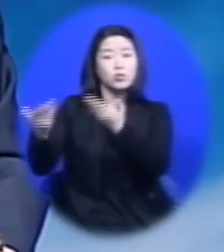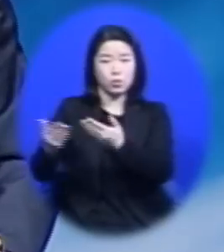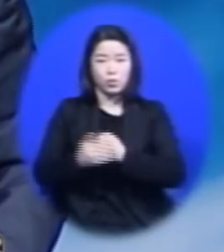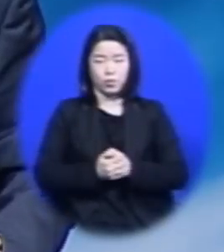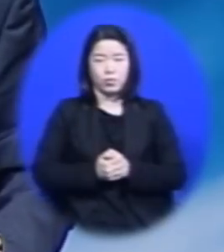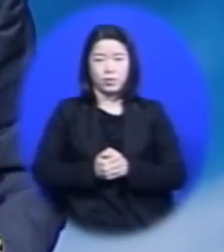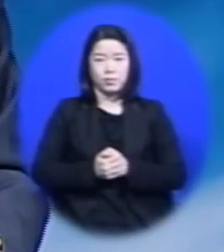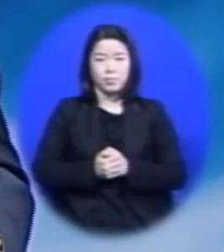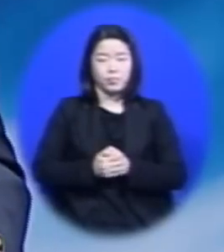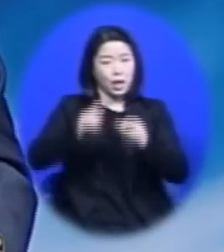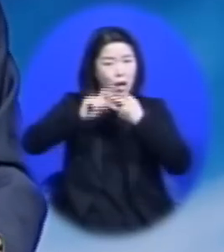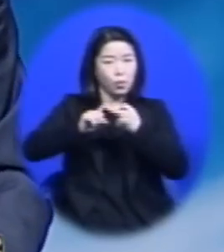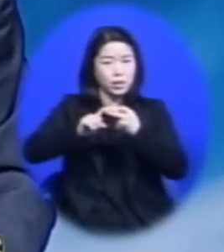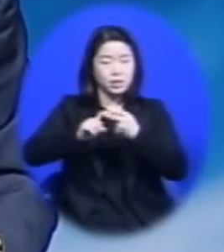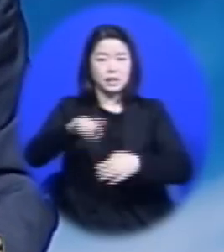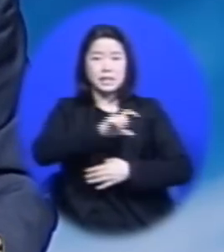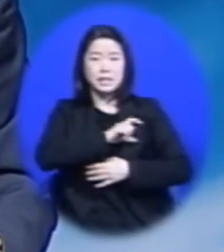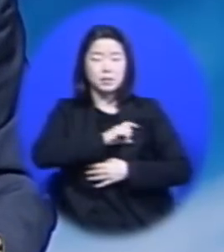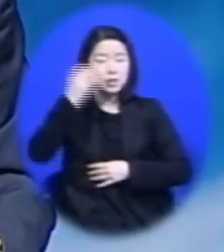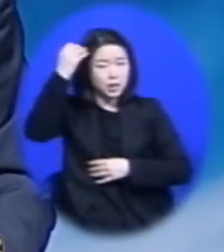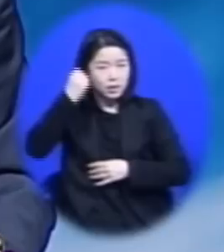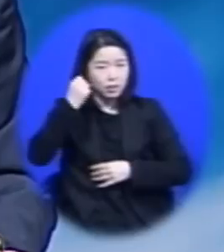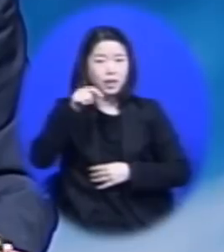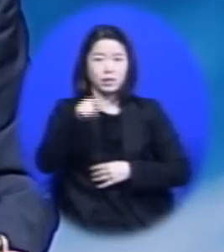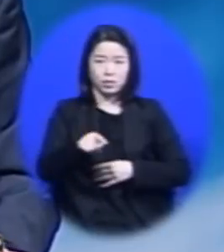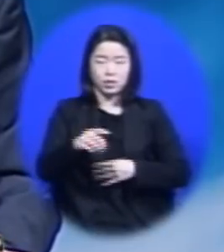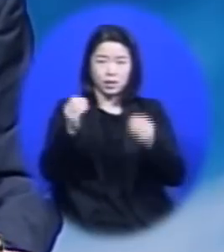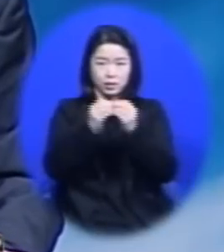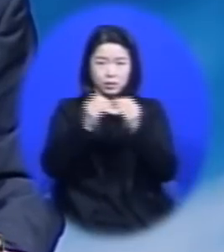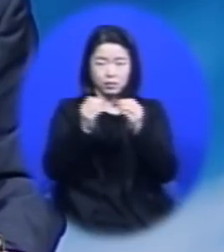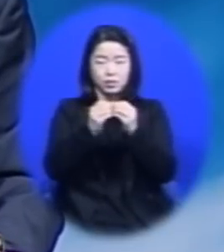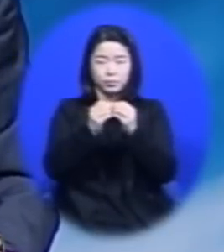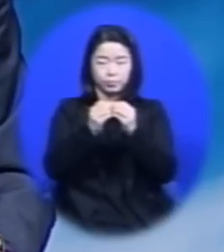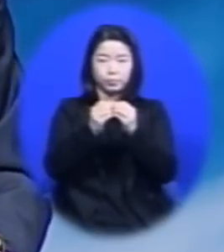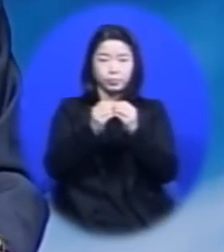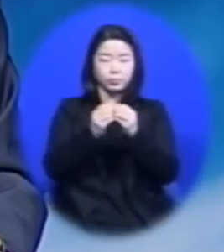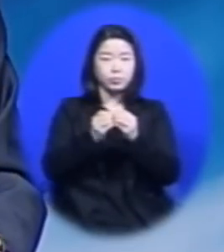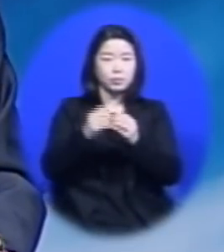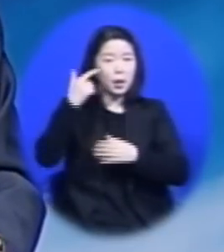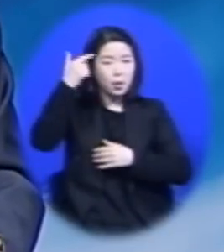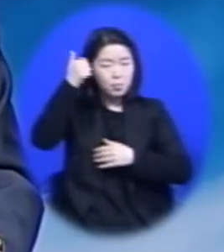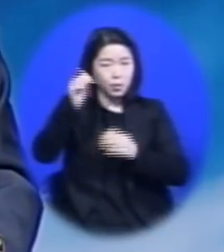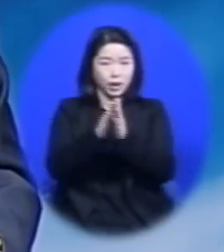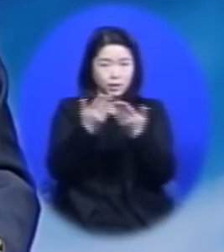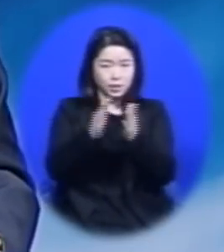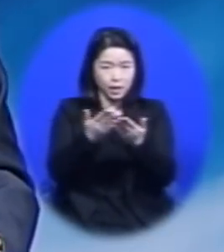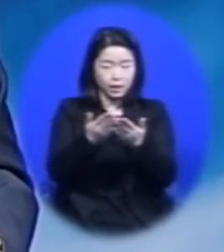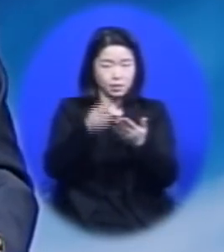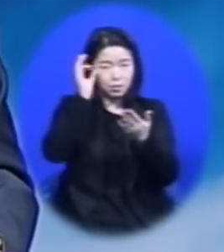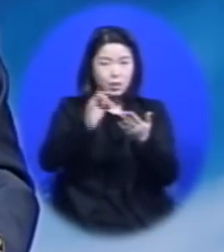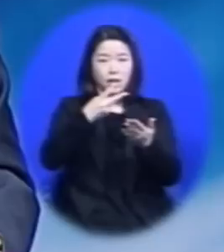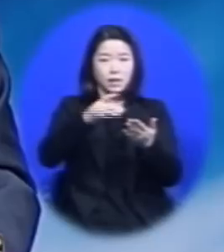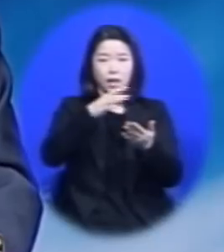됩니다 관심은 이름을 기억하는 것이라는 글을 목회 신학에서어요 데이드 슨이